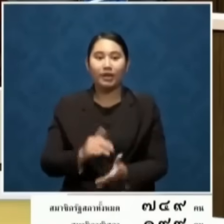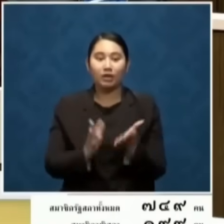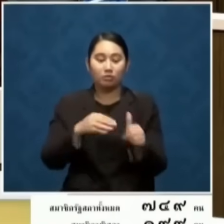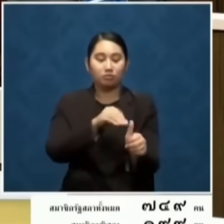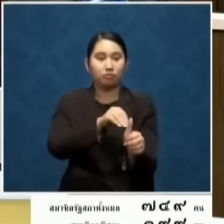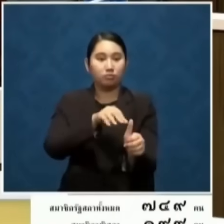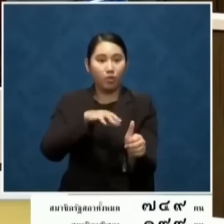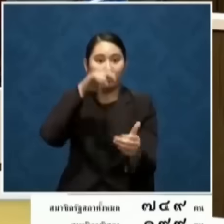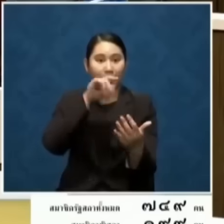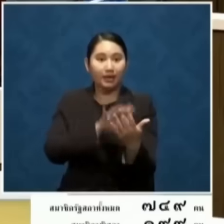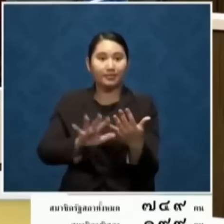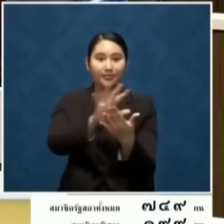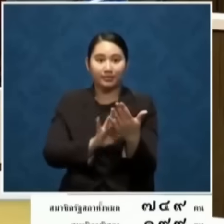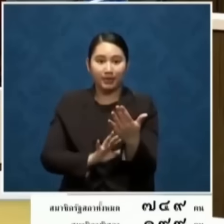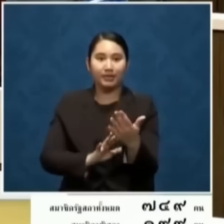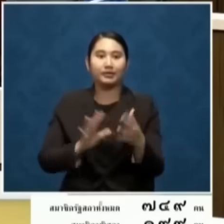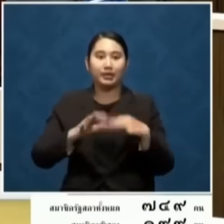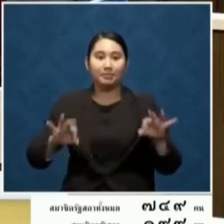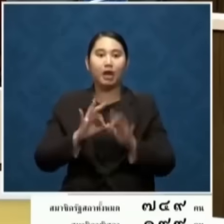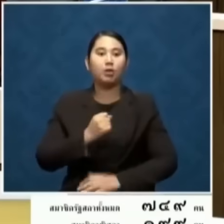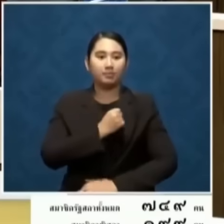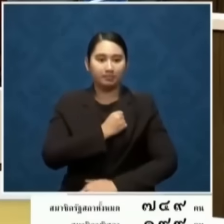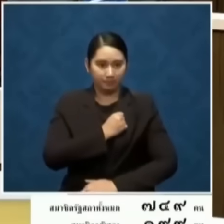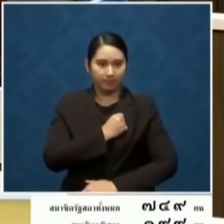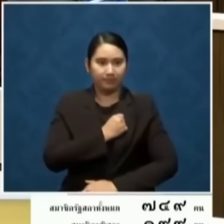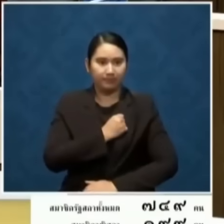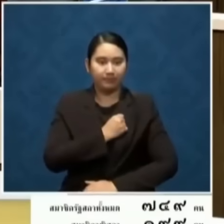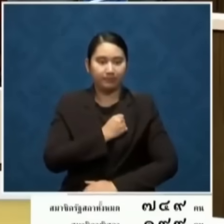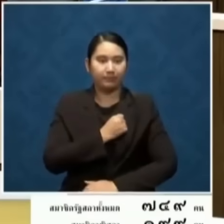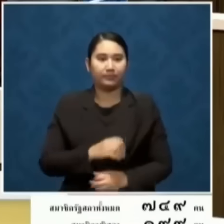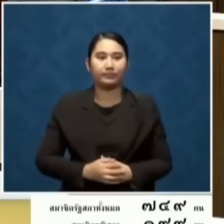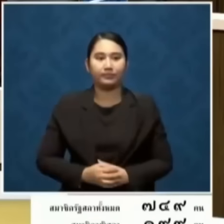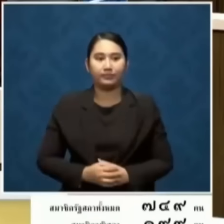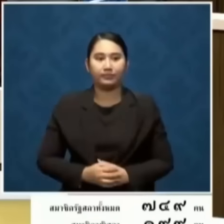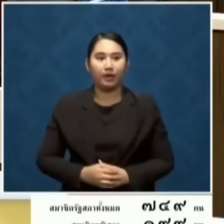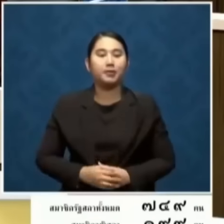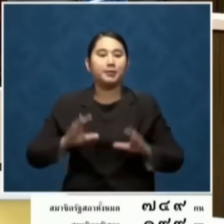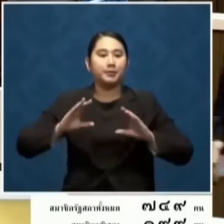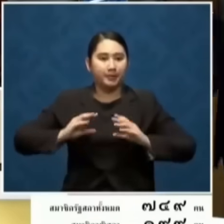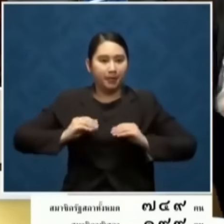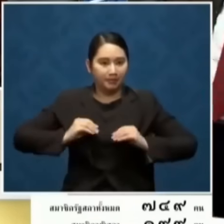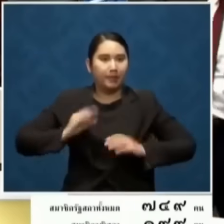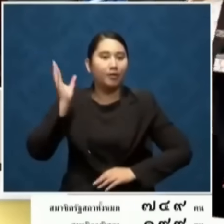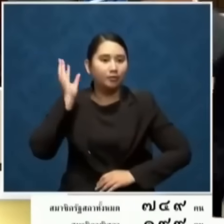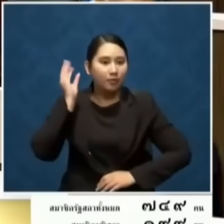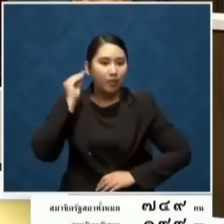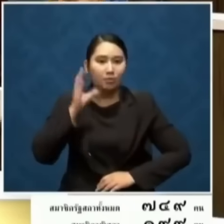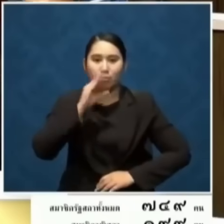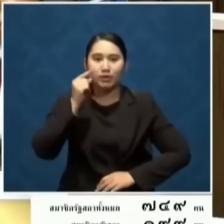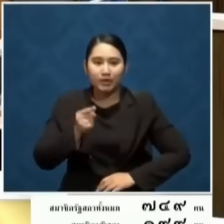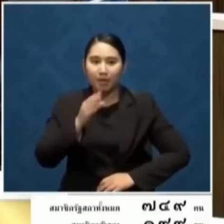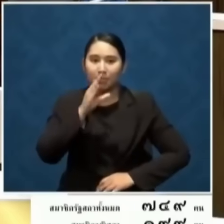ยันว่าตนเองยังมีคุณสมบัติสมบูรณ์แบบทุกประการและด้วยความชอบธรรมยังไม่รู้เลยว่าข้อกล่าวห